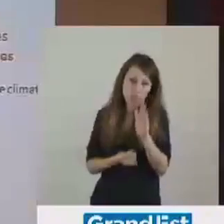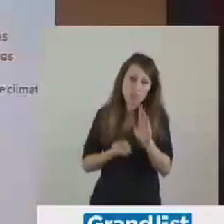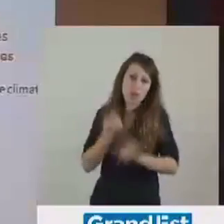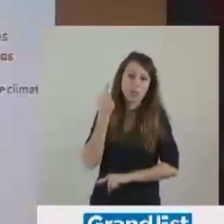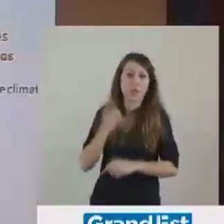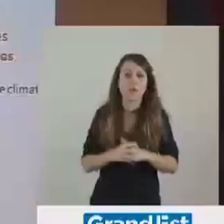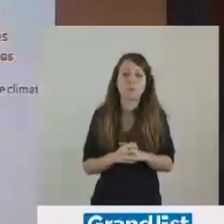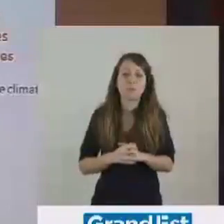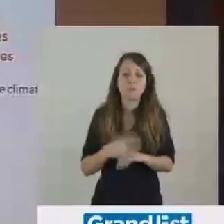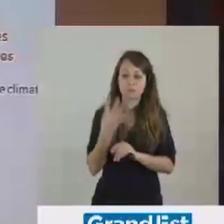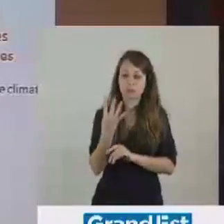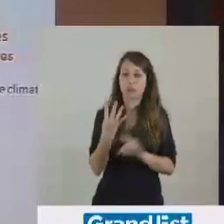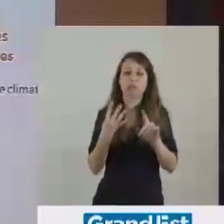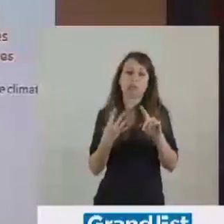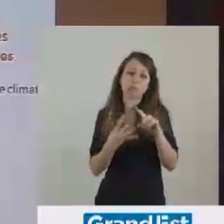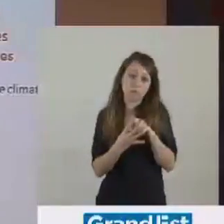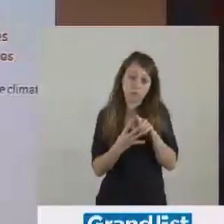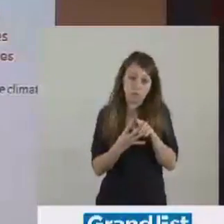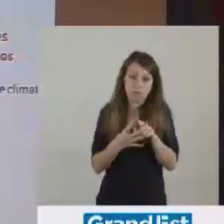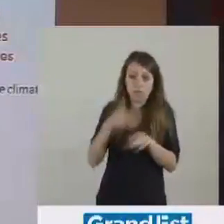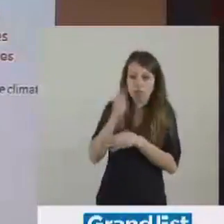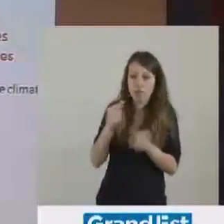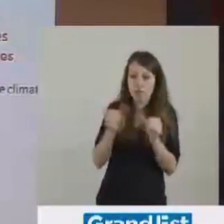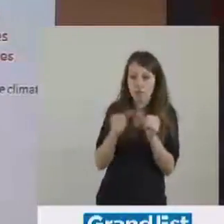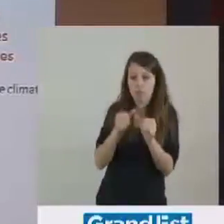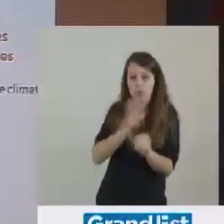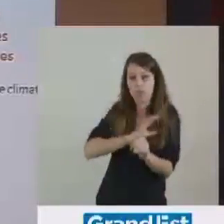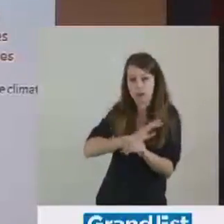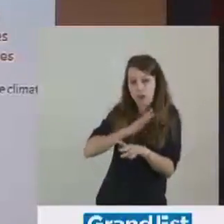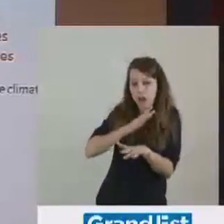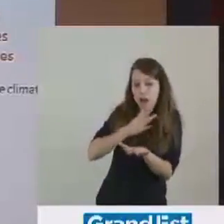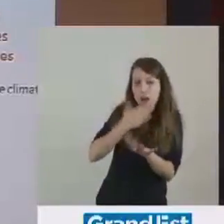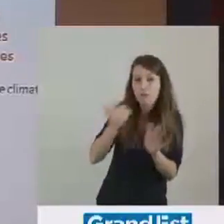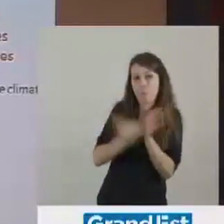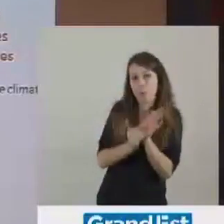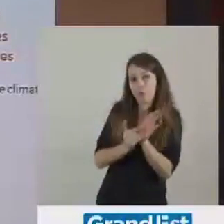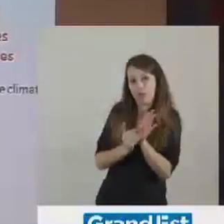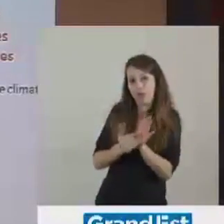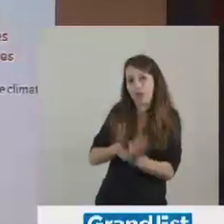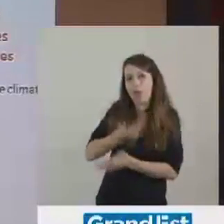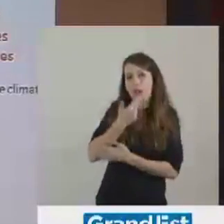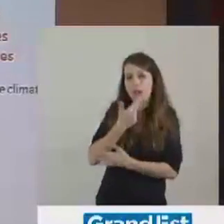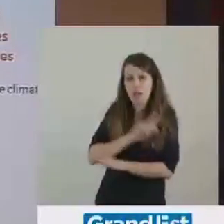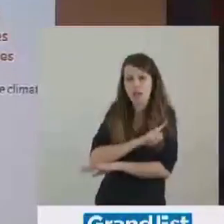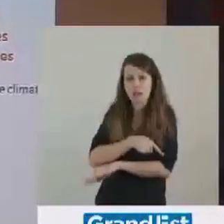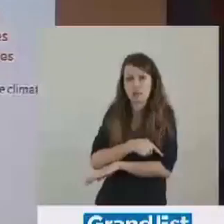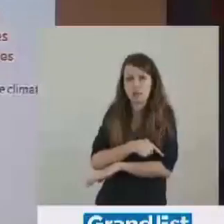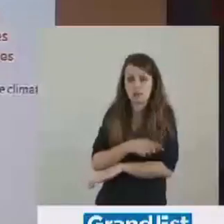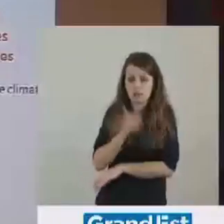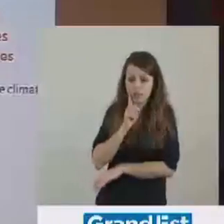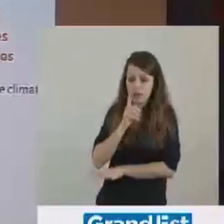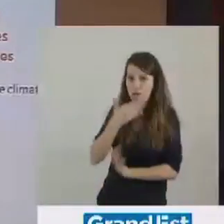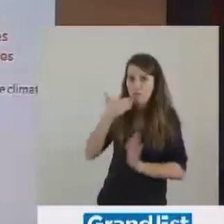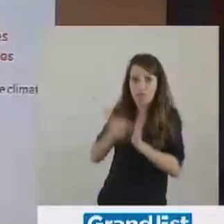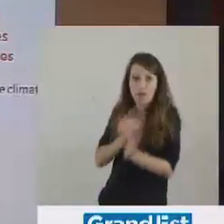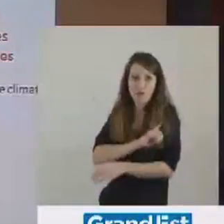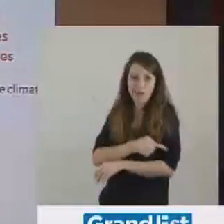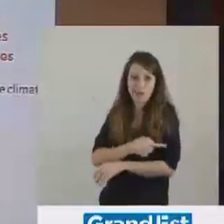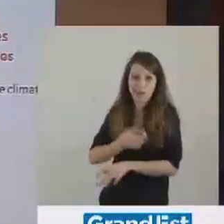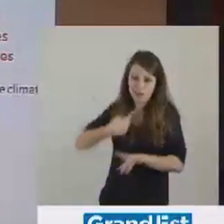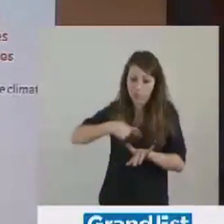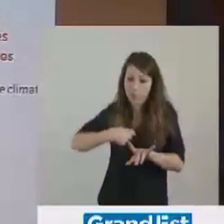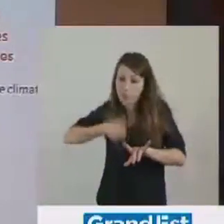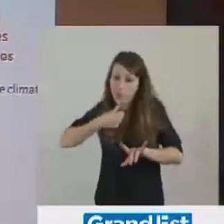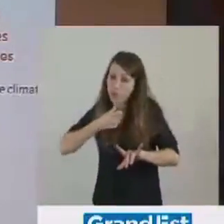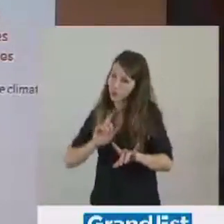Premièrement, améliorer l'efficacité énergétique en agissant sur les secteurs les plus consommateurs d'énergie, parce que les meilleures énergies, c'est celles qu'on ne consomme pas, bien